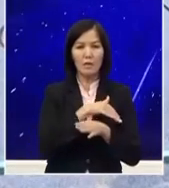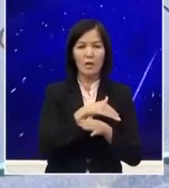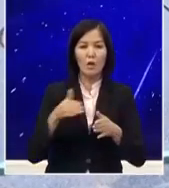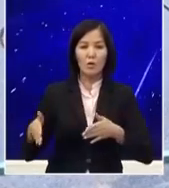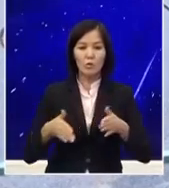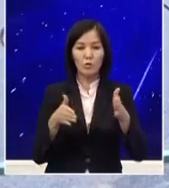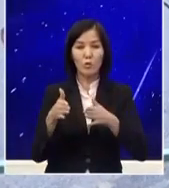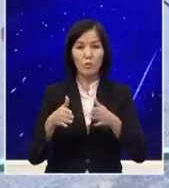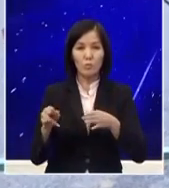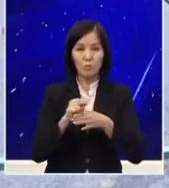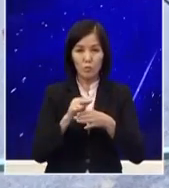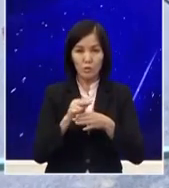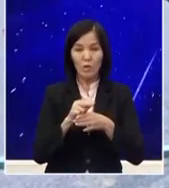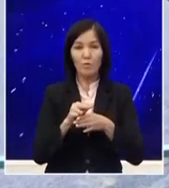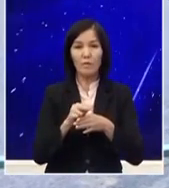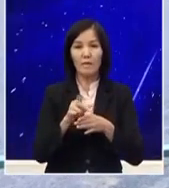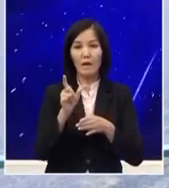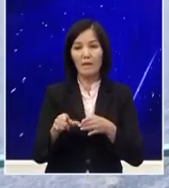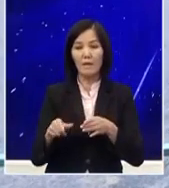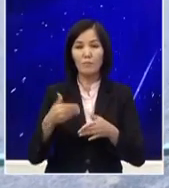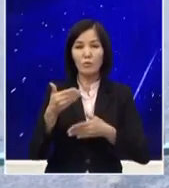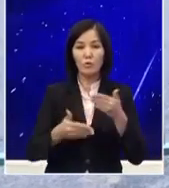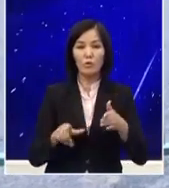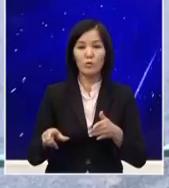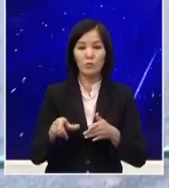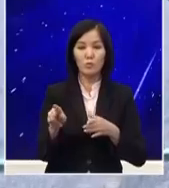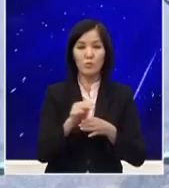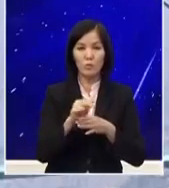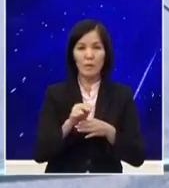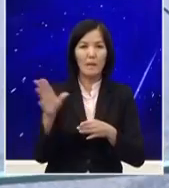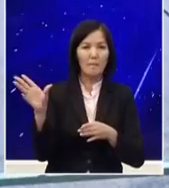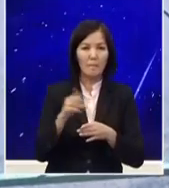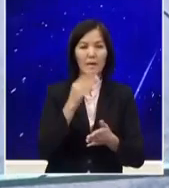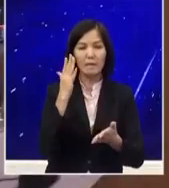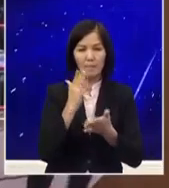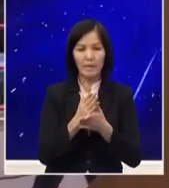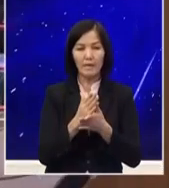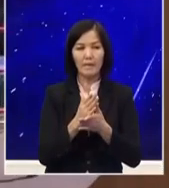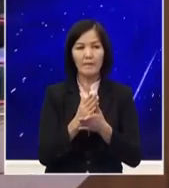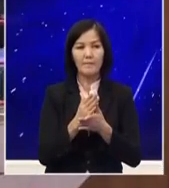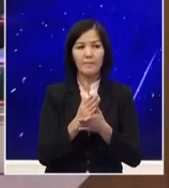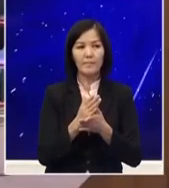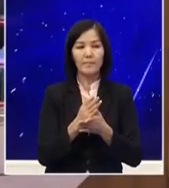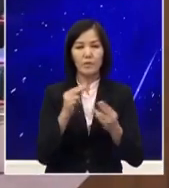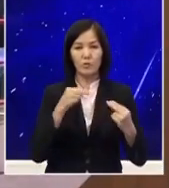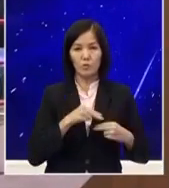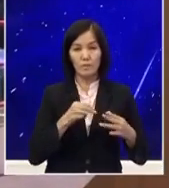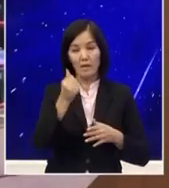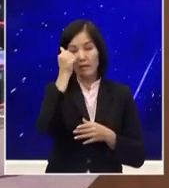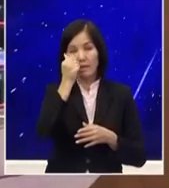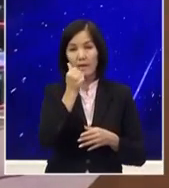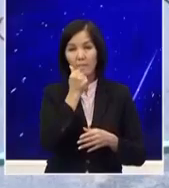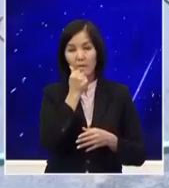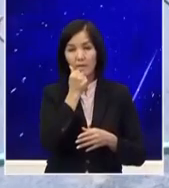жатыр, тротуарлар жөнделіп жатыр, барлығын істеп жатыр шамалары келгенше. Осы істеген жұмыстарына рахмет